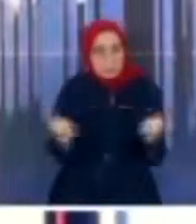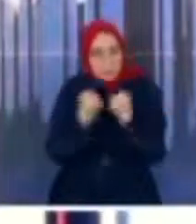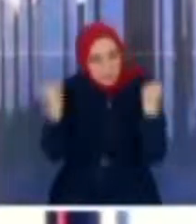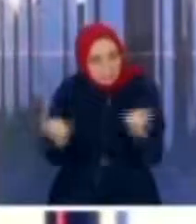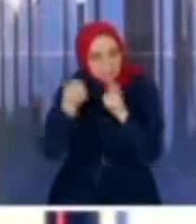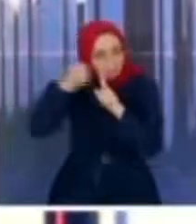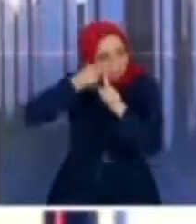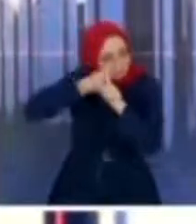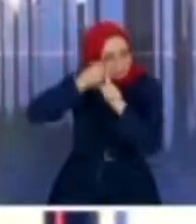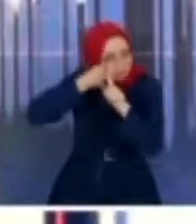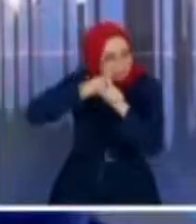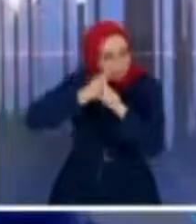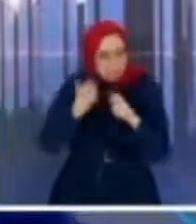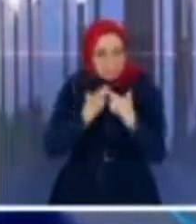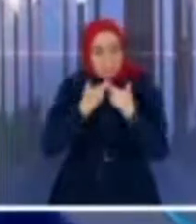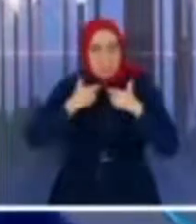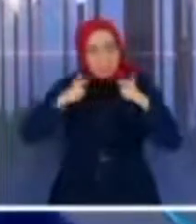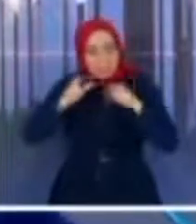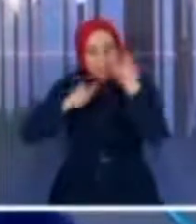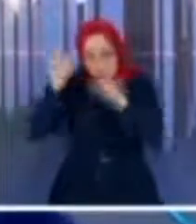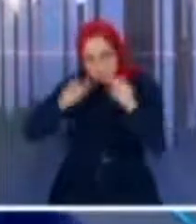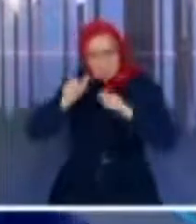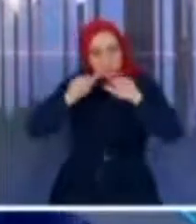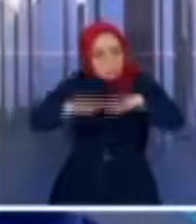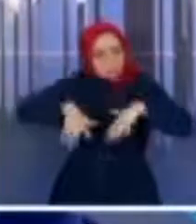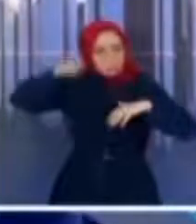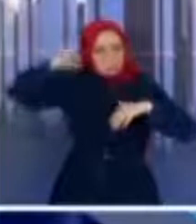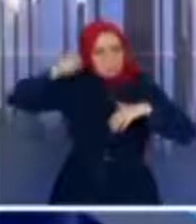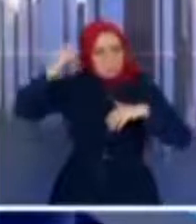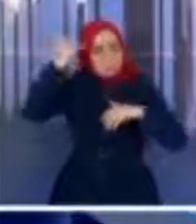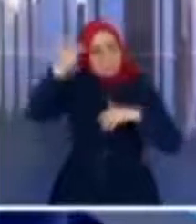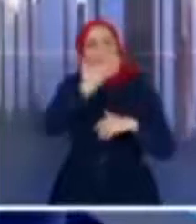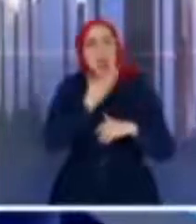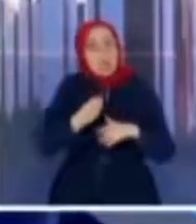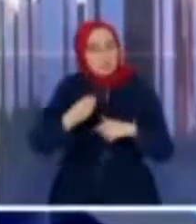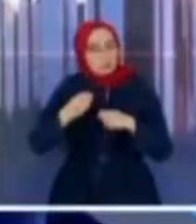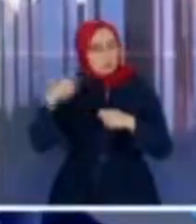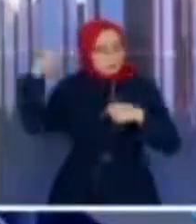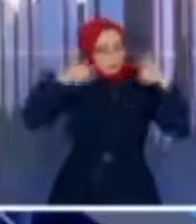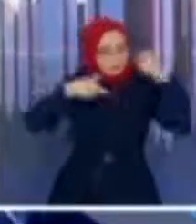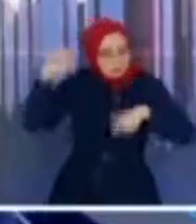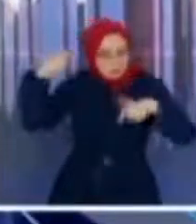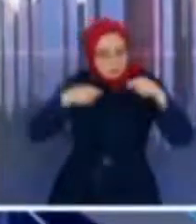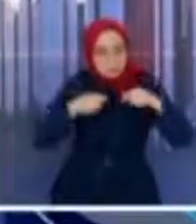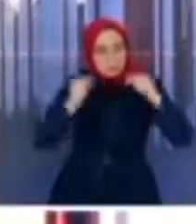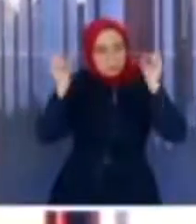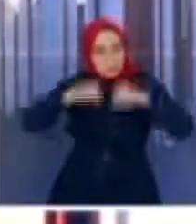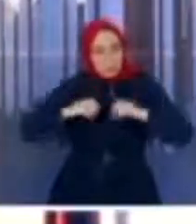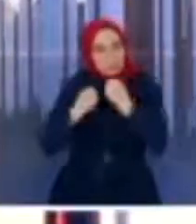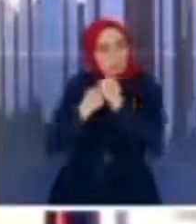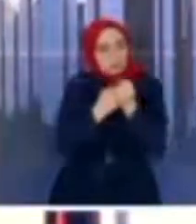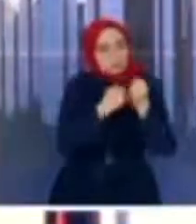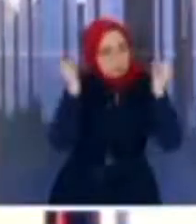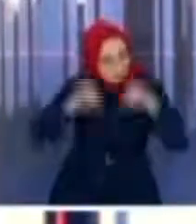انك لاكسي لي ديسيدور باش تقنعهم بالفكره نتاعك وانهم يمشيو معاك. دونك ولا عندكم سبورت نجموا تحكيوا ولا